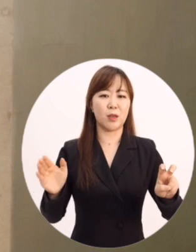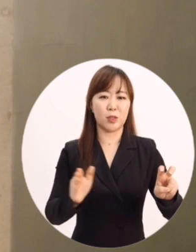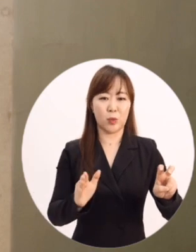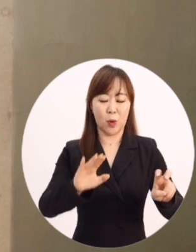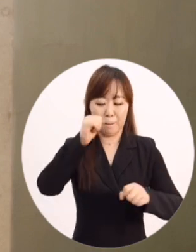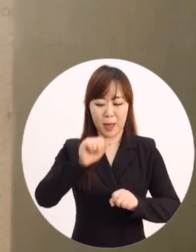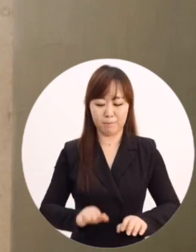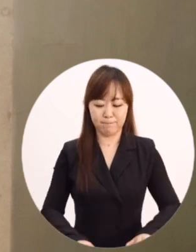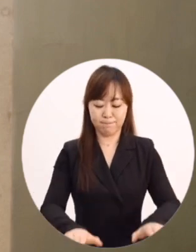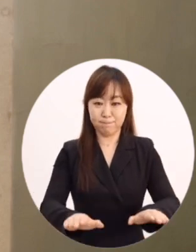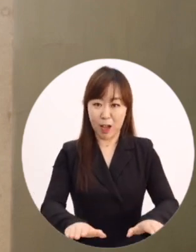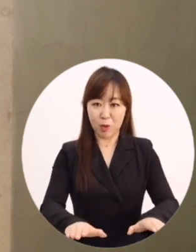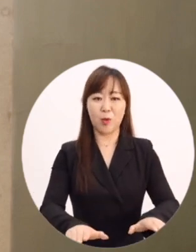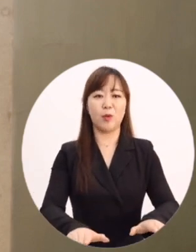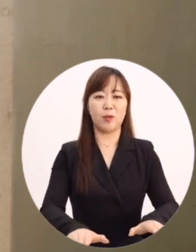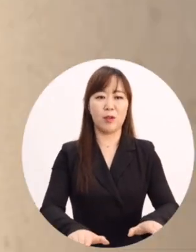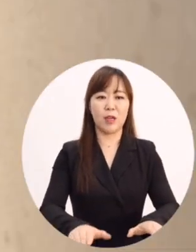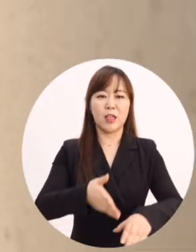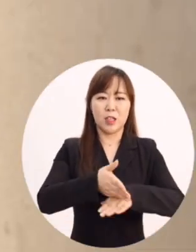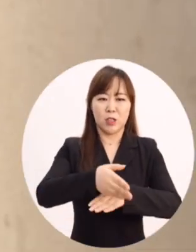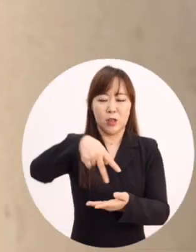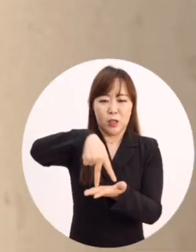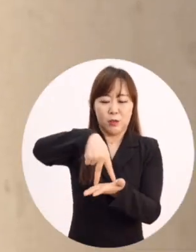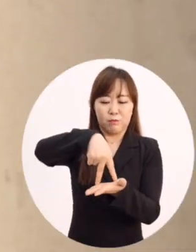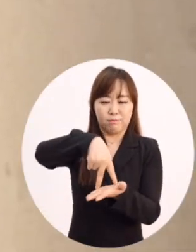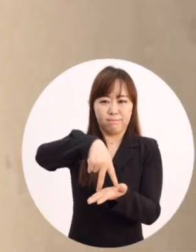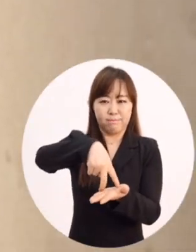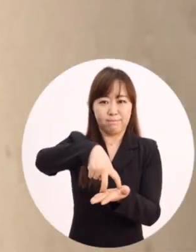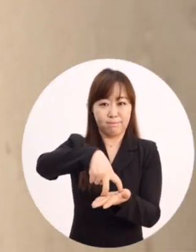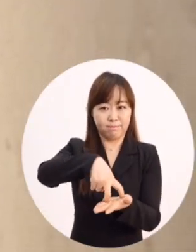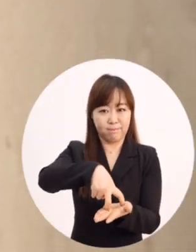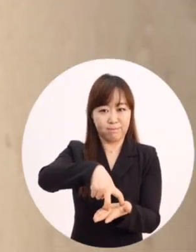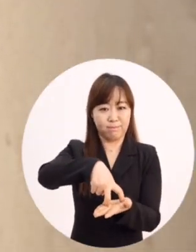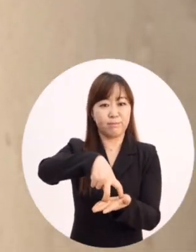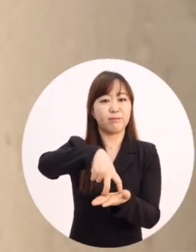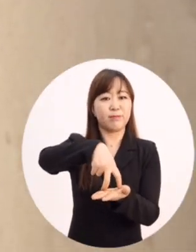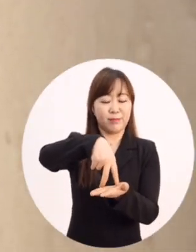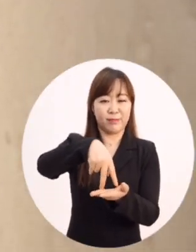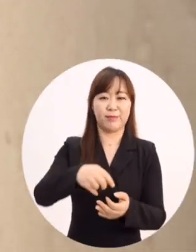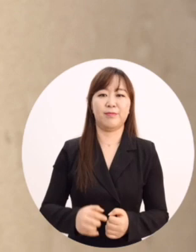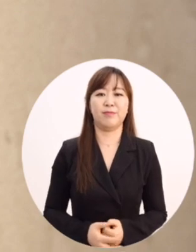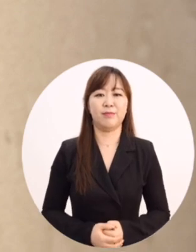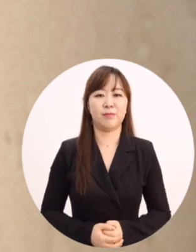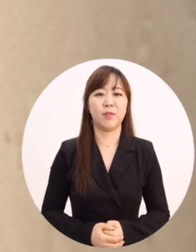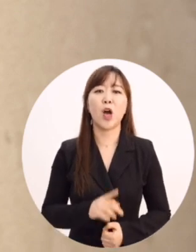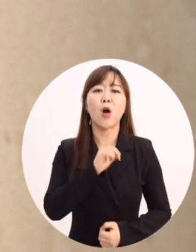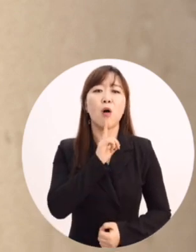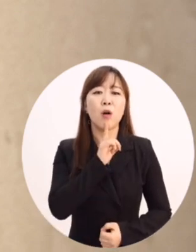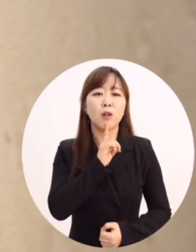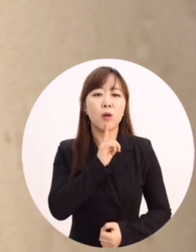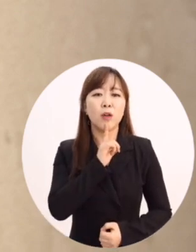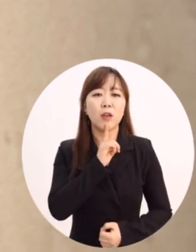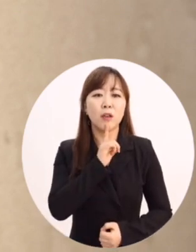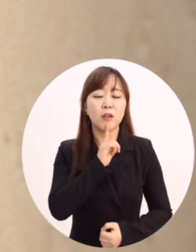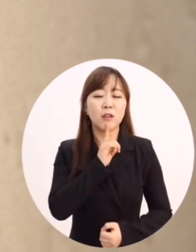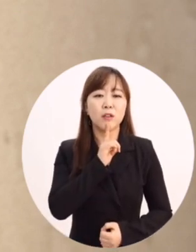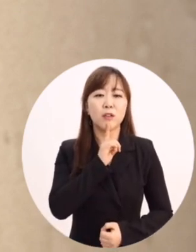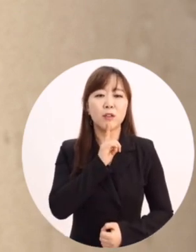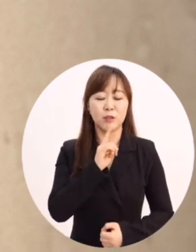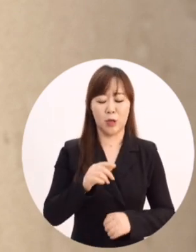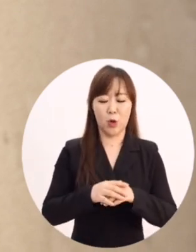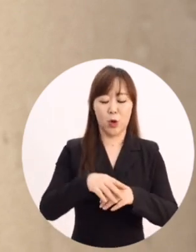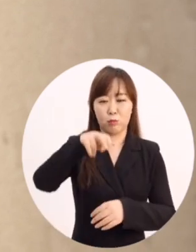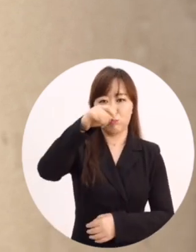30cm 떨어뜨려 발을 두고 천천히 무릎을 구부려 내려갑니다. 엉덩이를 무릎보다